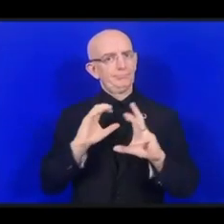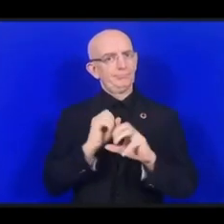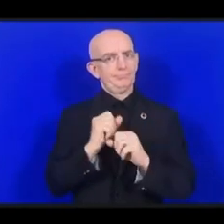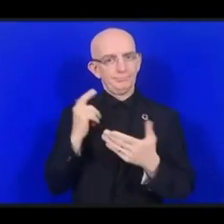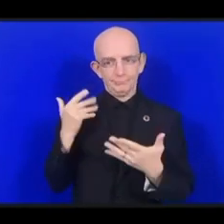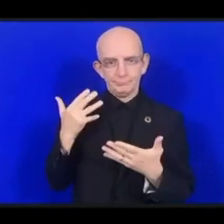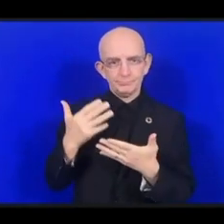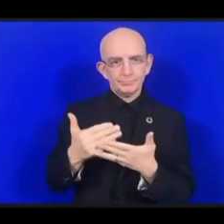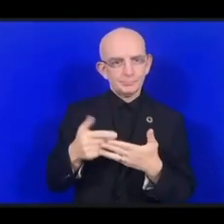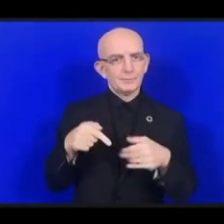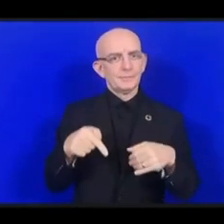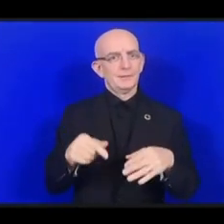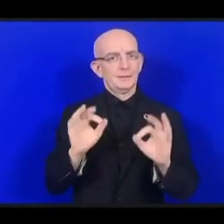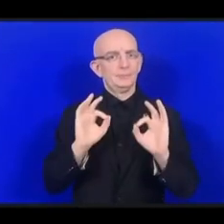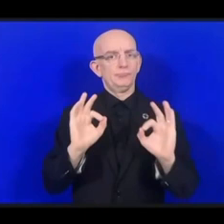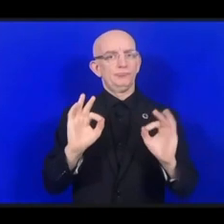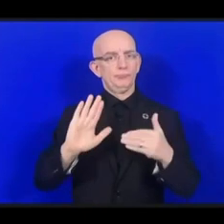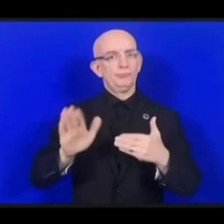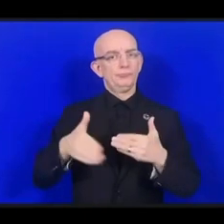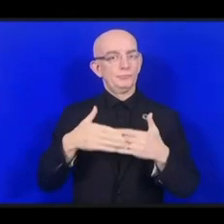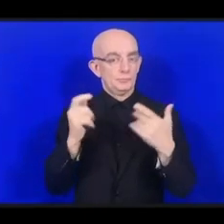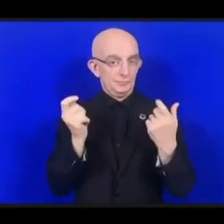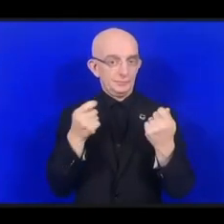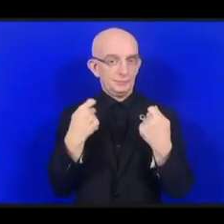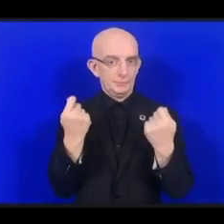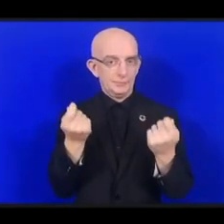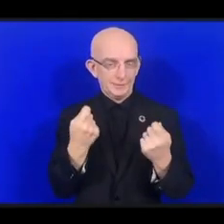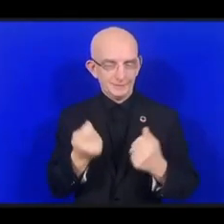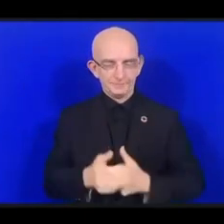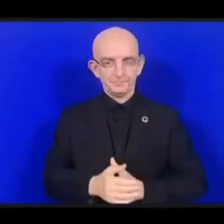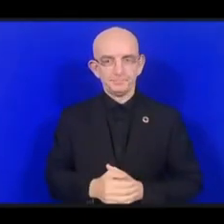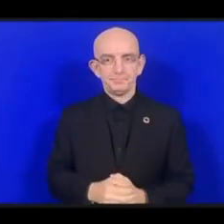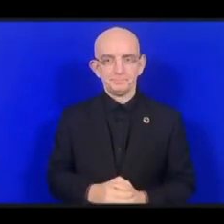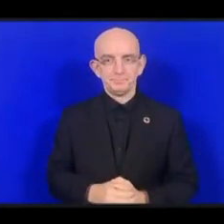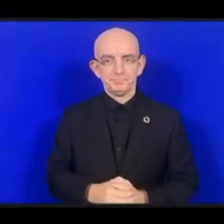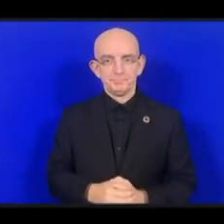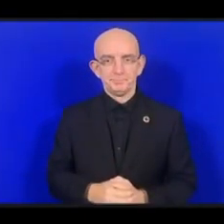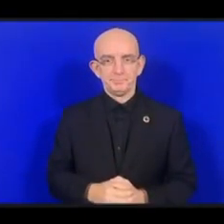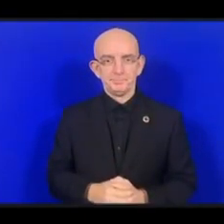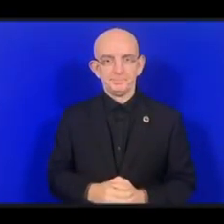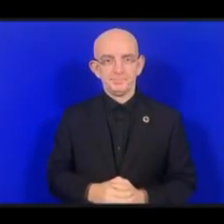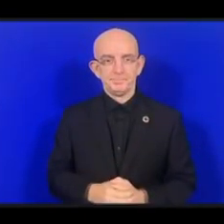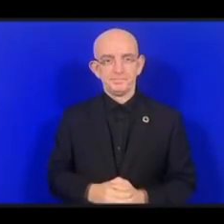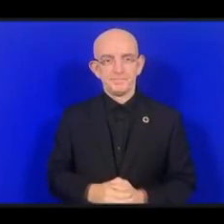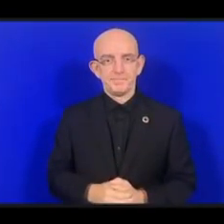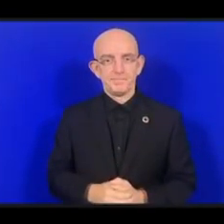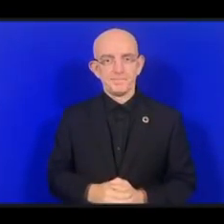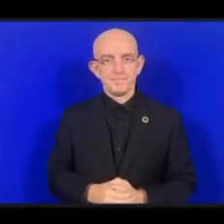مهم المؤتمر بنجاح وصولا الى هذا الحفل الختامي هنيئا